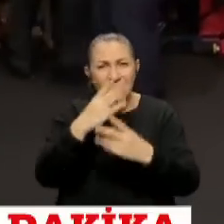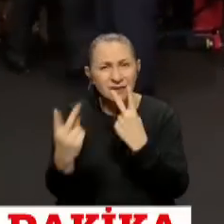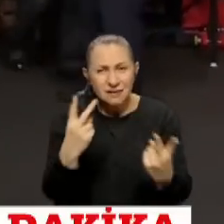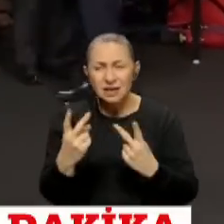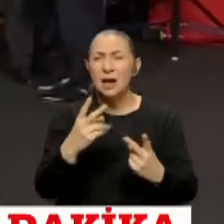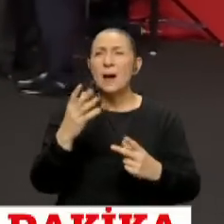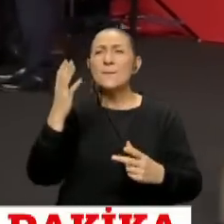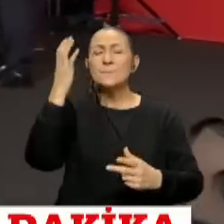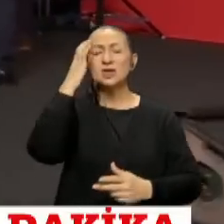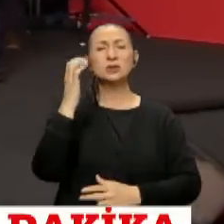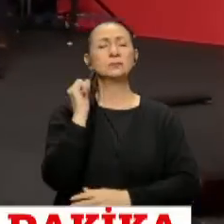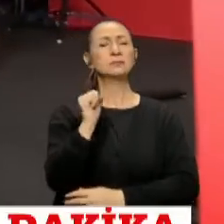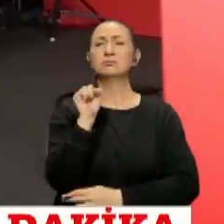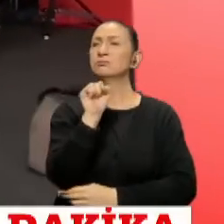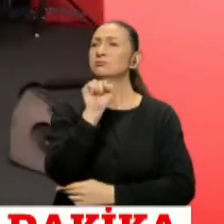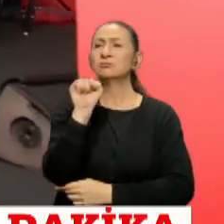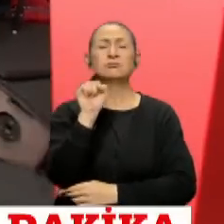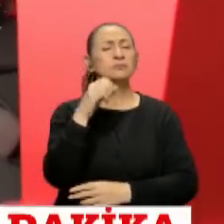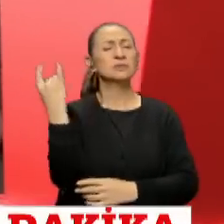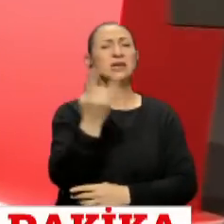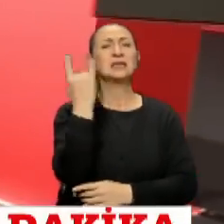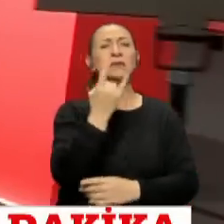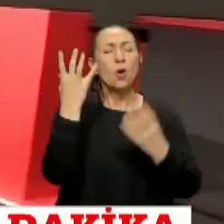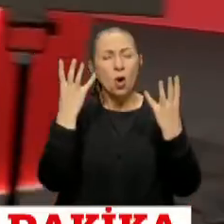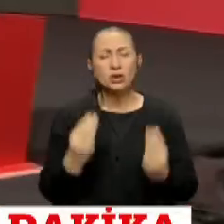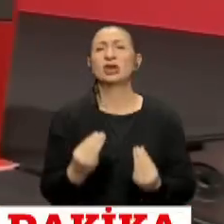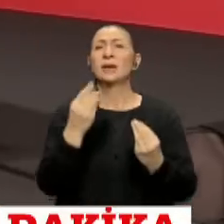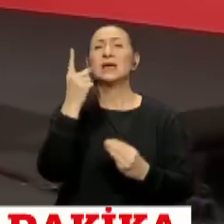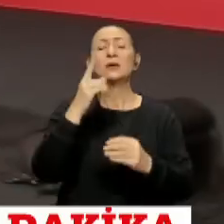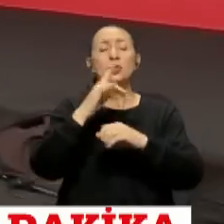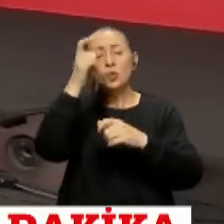emeklimizin başı dik dolaştığı bir ülke inşa etmektir.